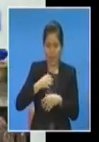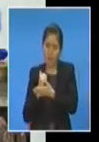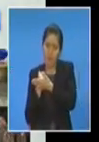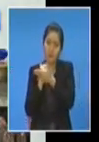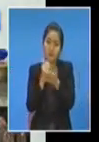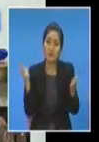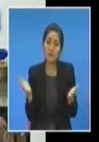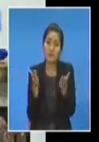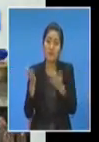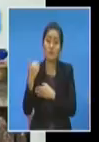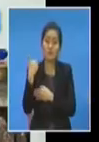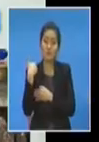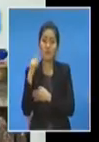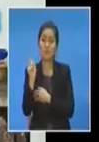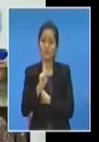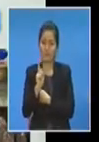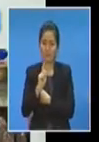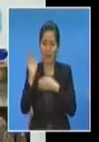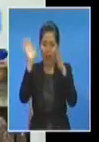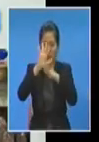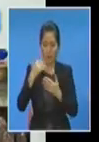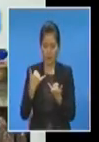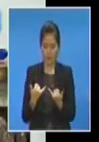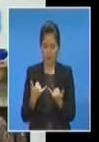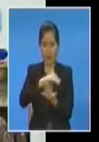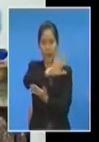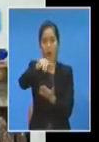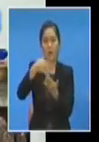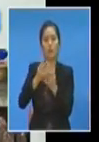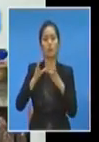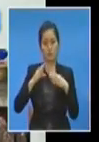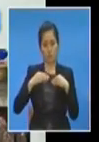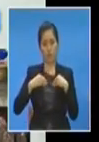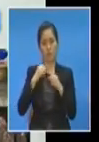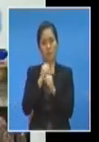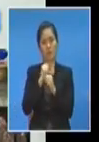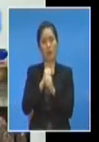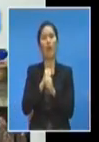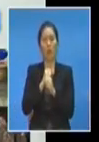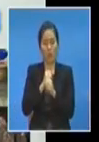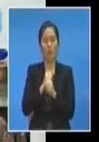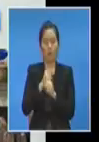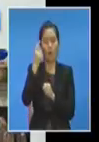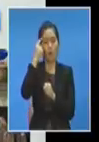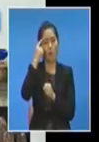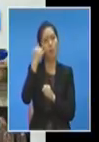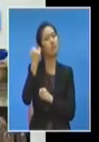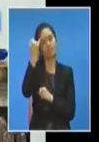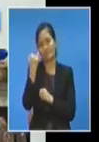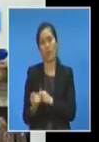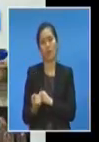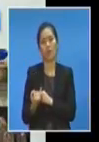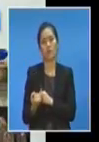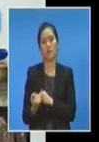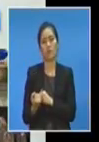รรเทาเท่ากับว่าเรายอมรับผลกรรมเรายอมรับความพ่ายแ